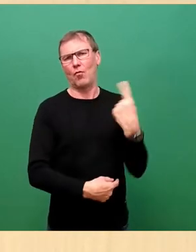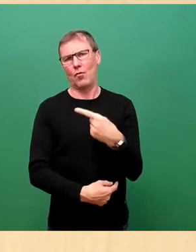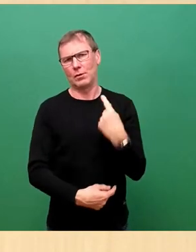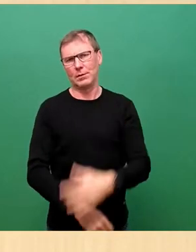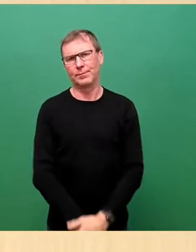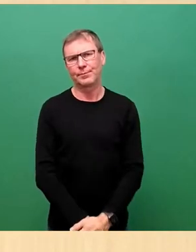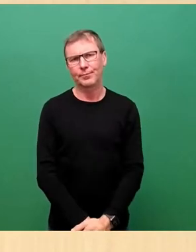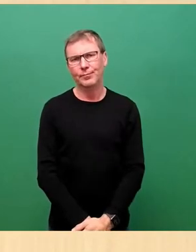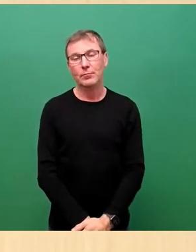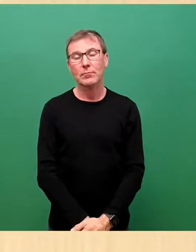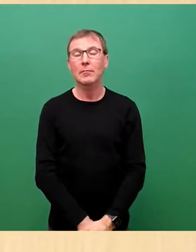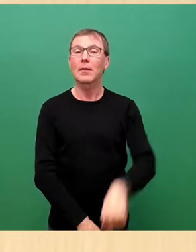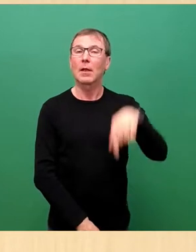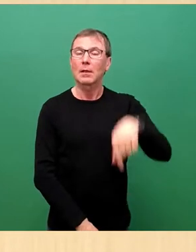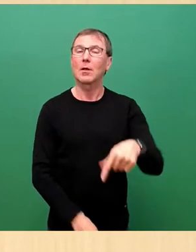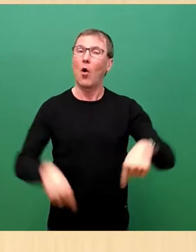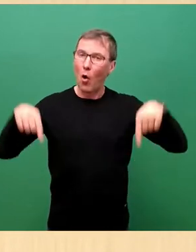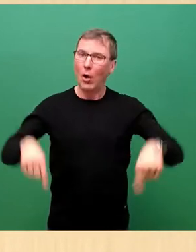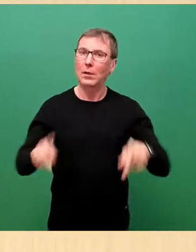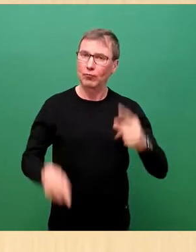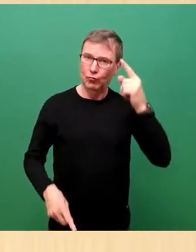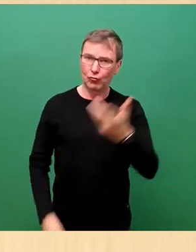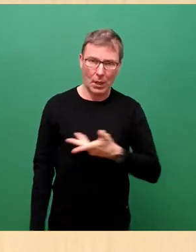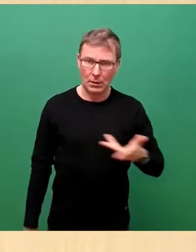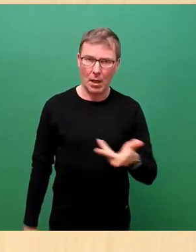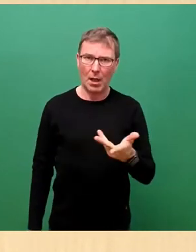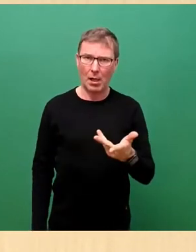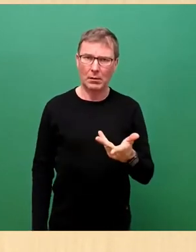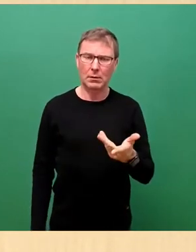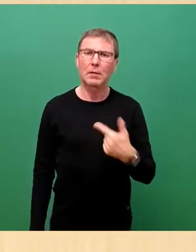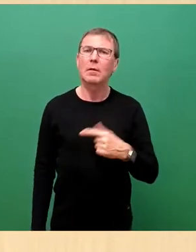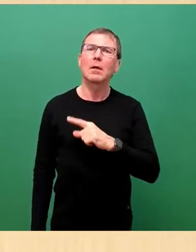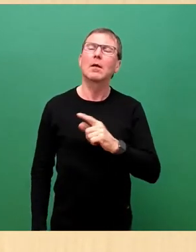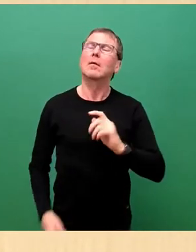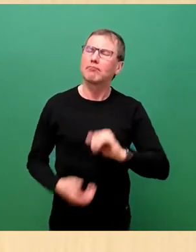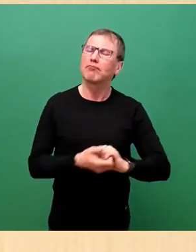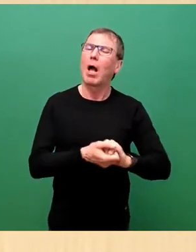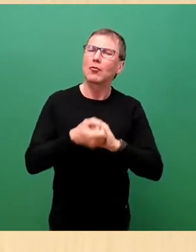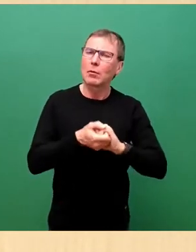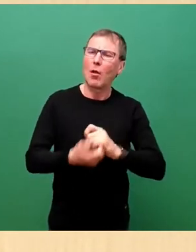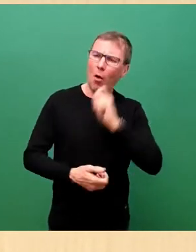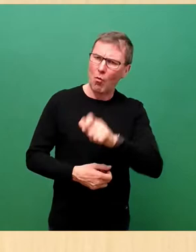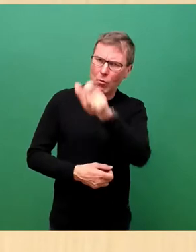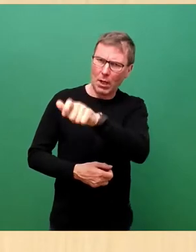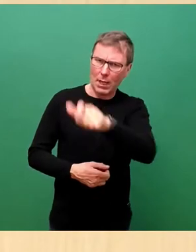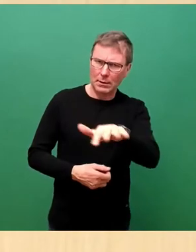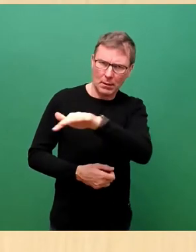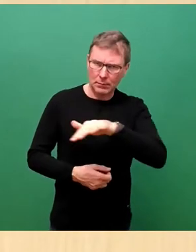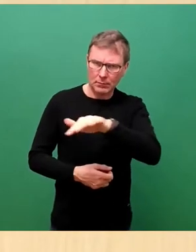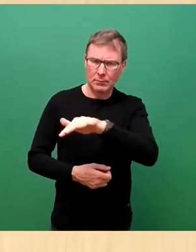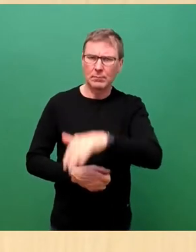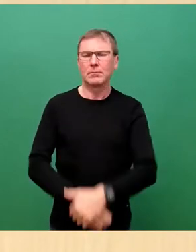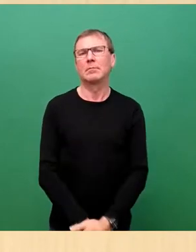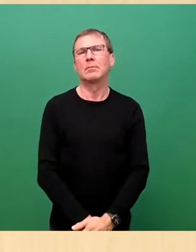Hier und heute im Stadtrat sind wir nicht nur solidarisch mit den Ukrainern und Ukrainerinnen,